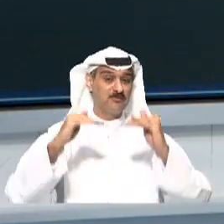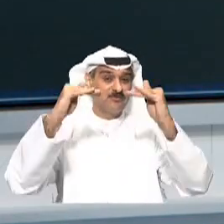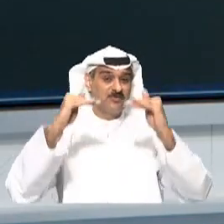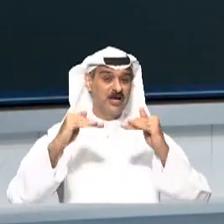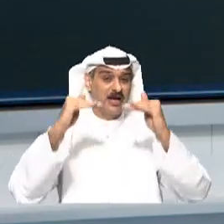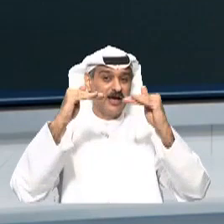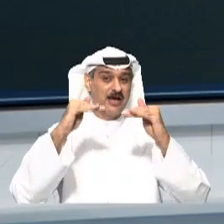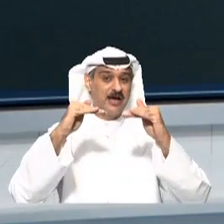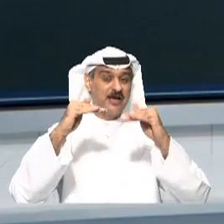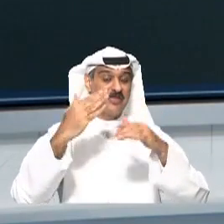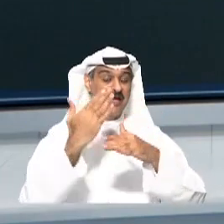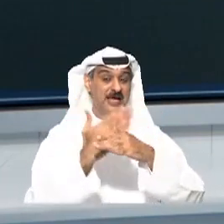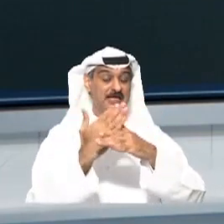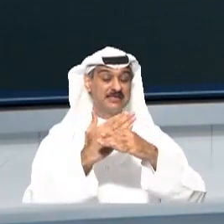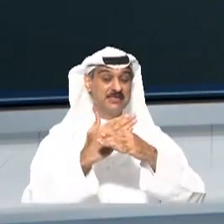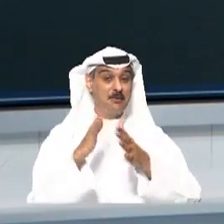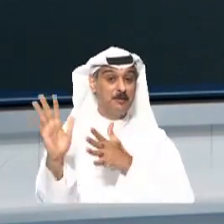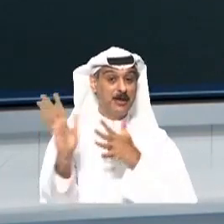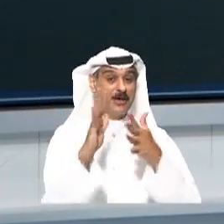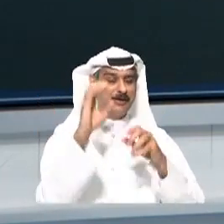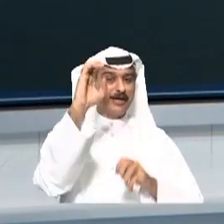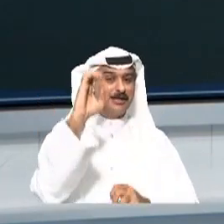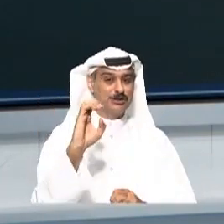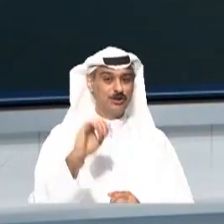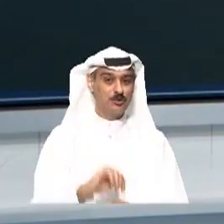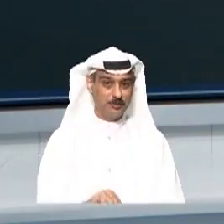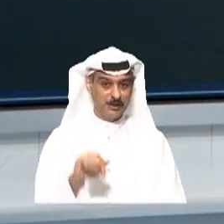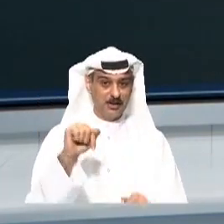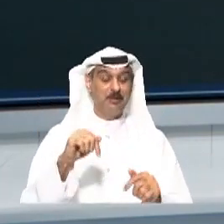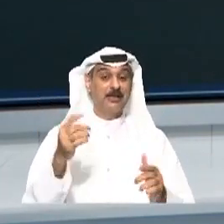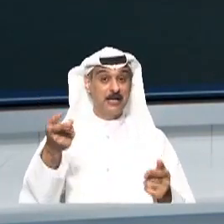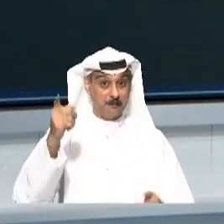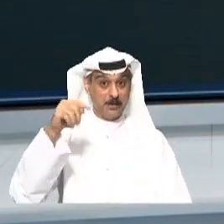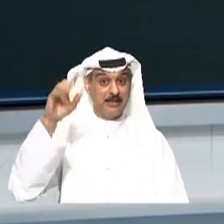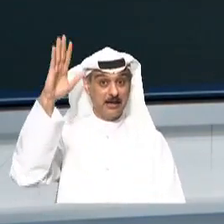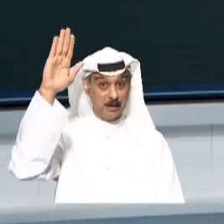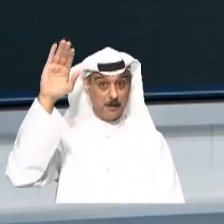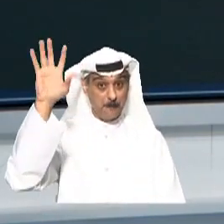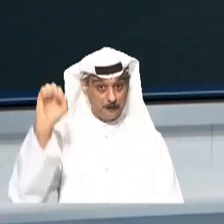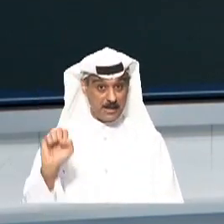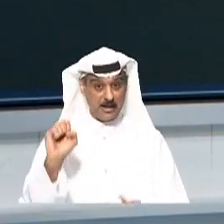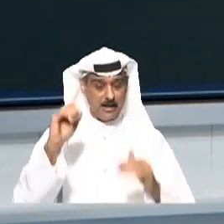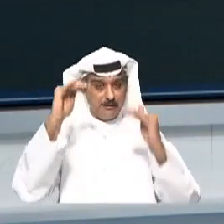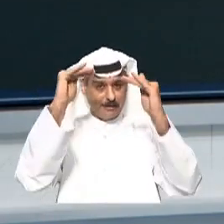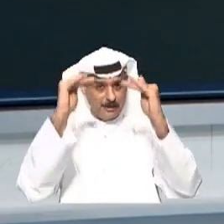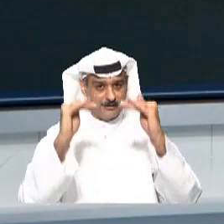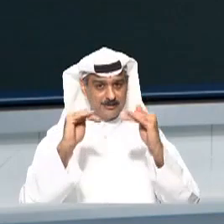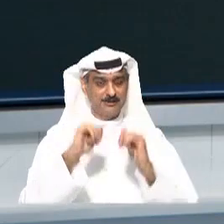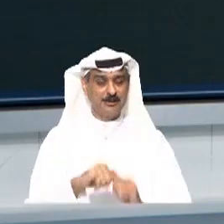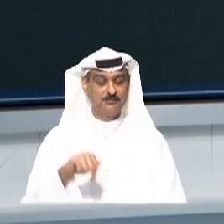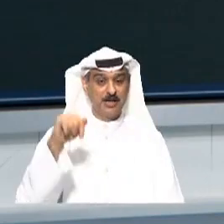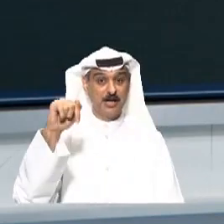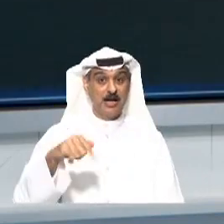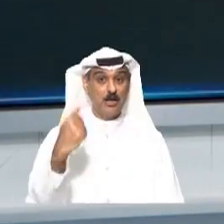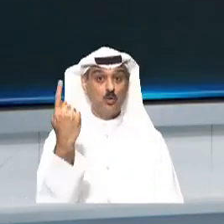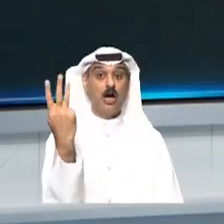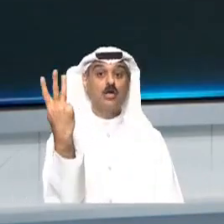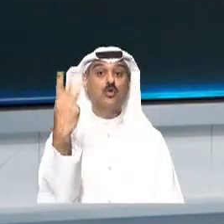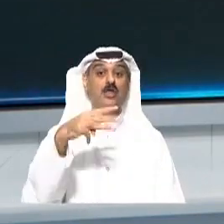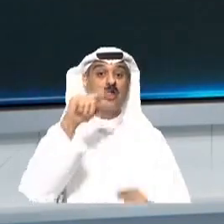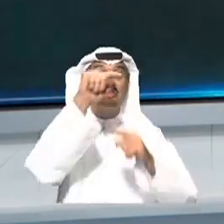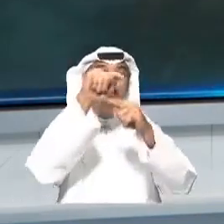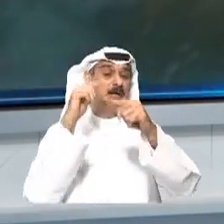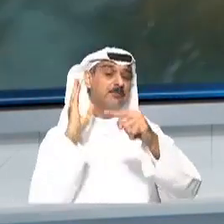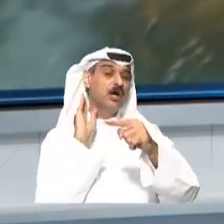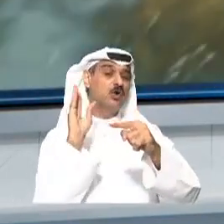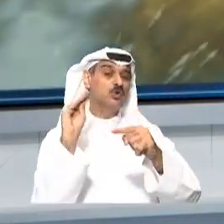بسبب تقلب الرياح ولكن راح تقل تدريجيا ابتداء من بعد منتصف الليل. حاليا 31%، الرؤية الأفقية لا تزال جيدة